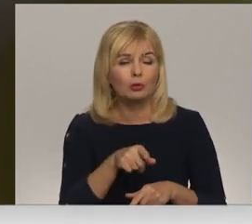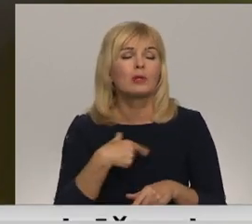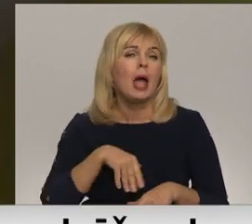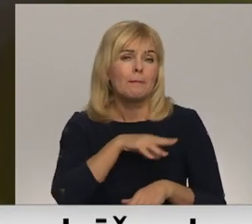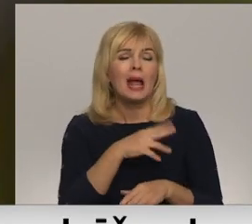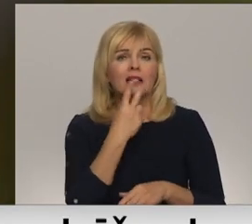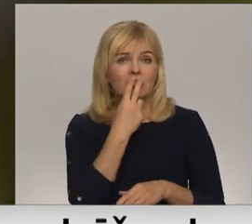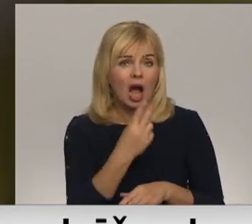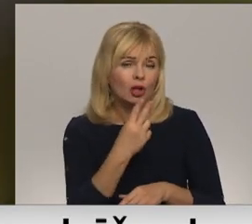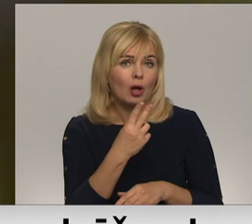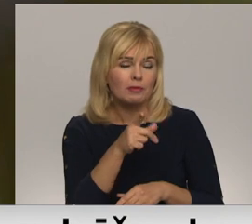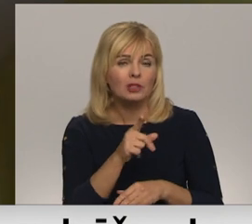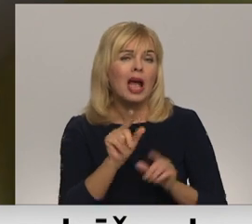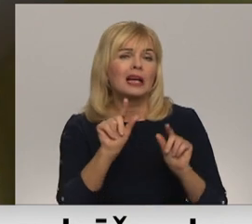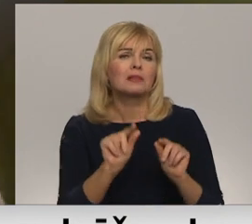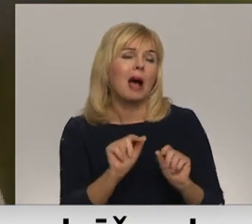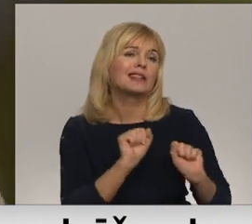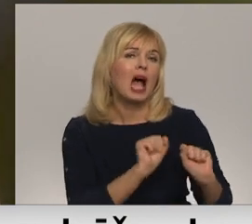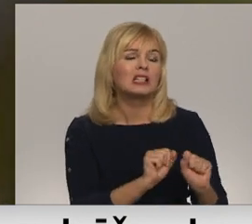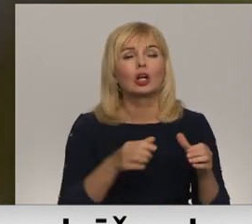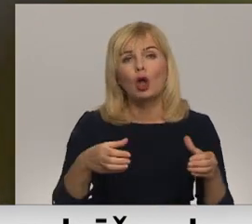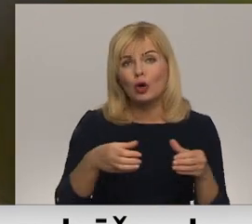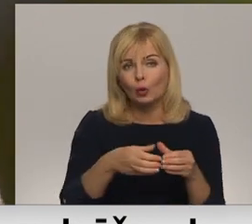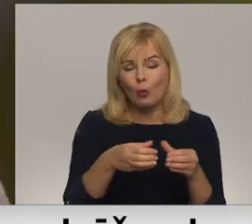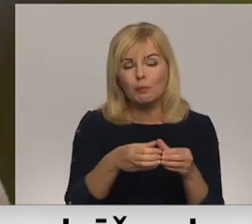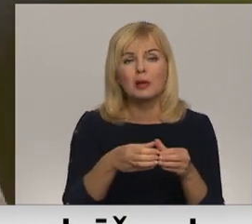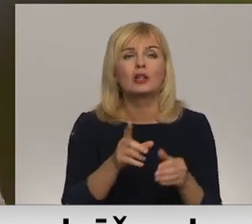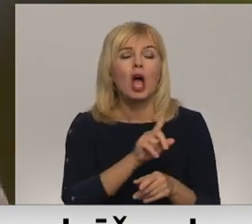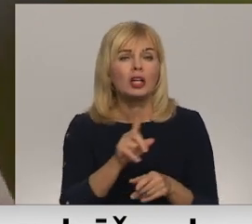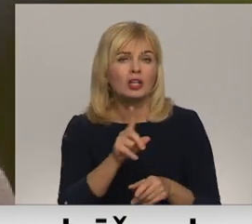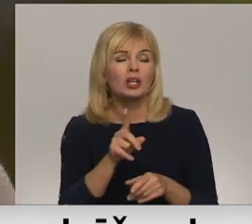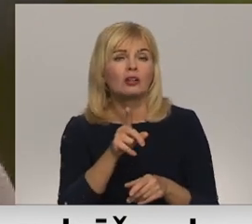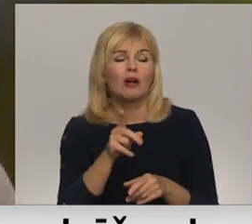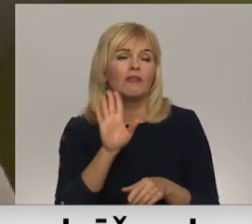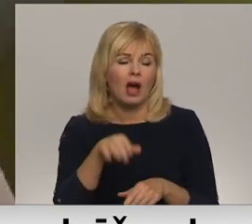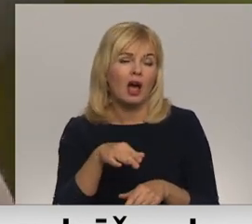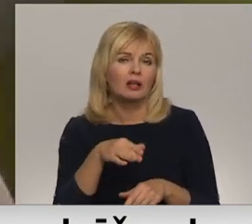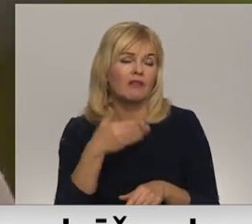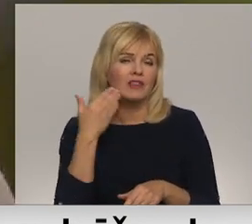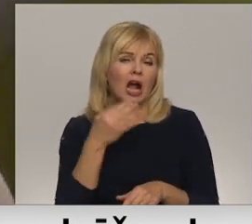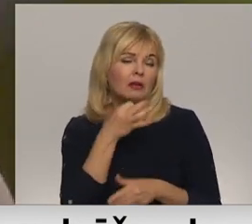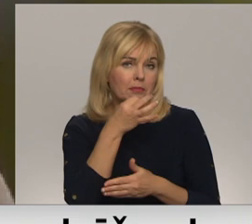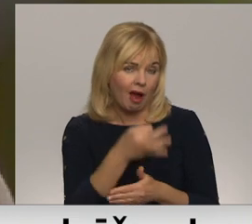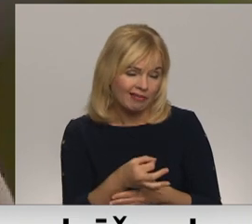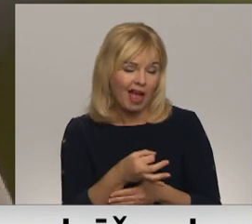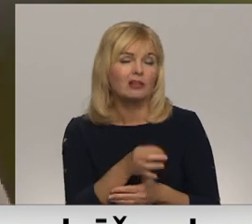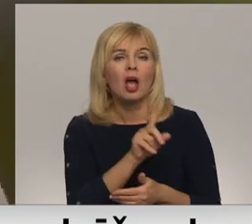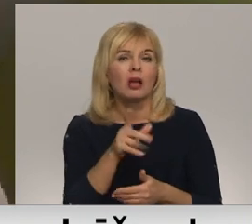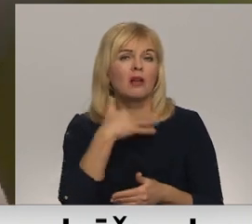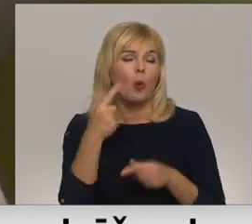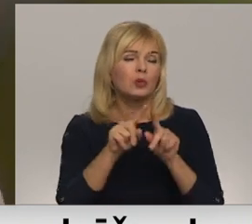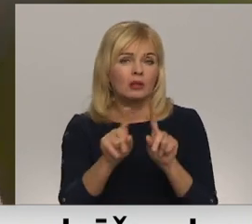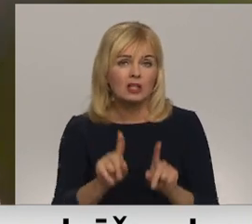skatāmies mazaisargātās grupas un tās ir diezgan viegli nosakāmas, bet nu, ir ļoti daudz lietas,